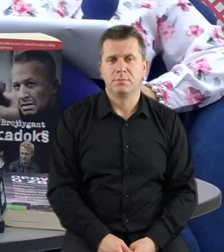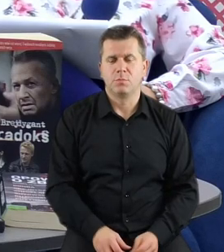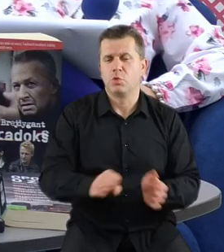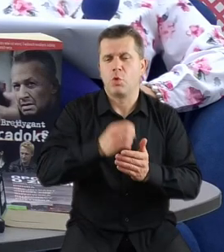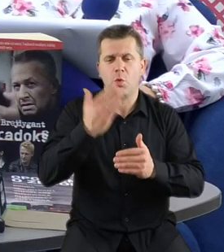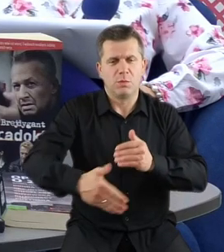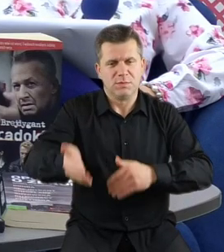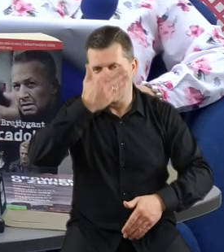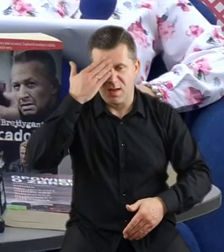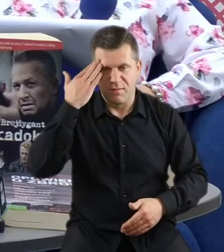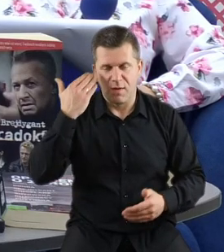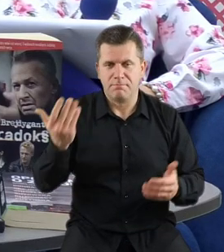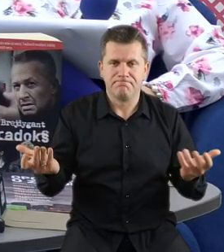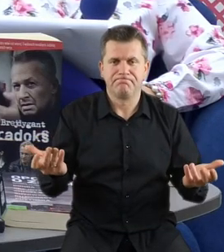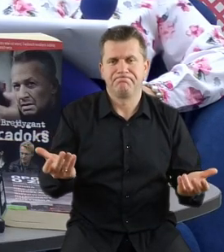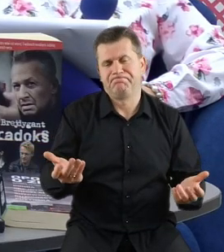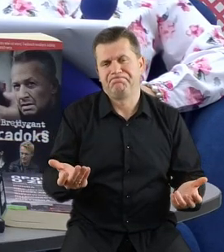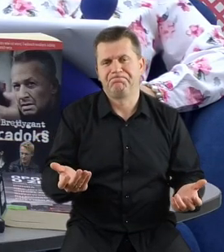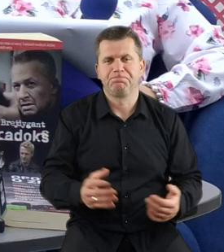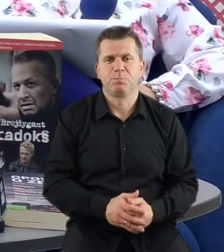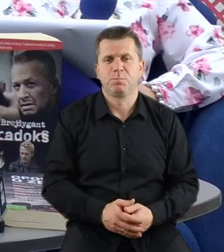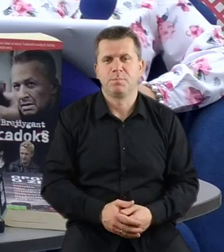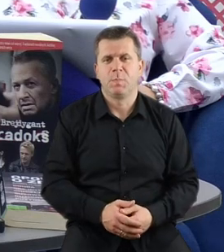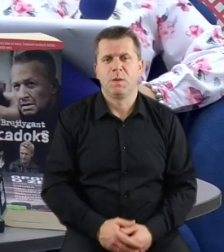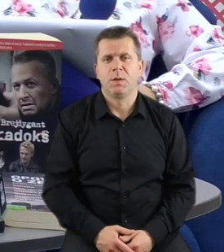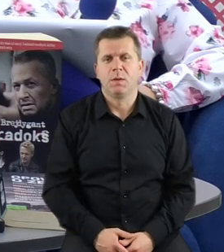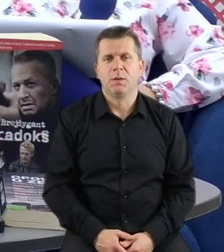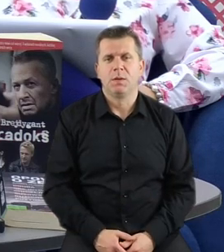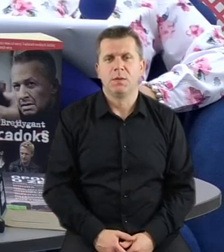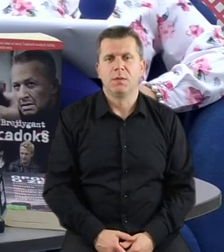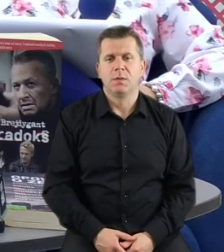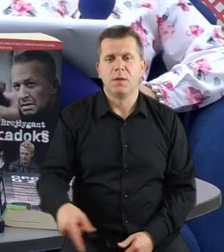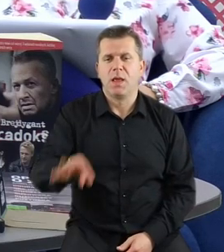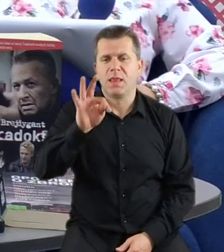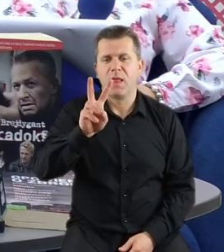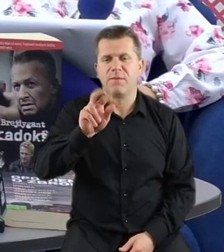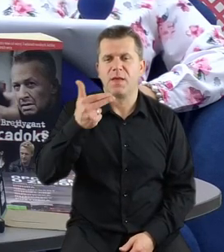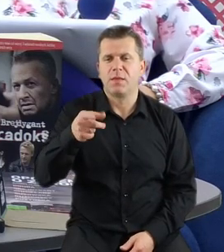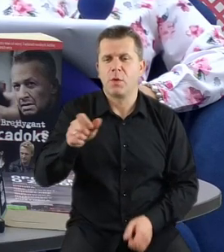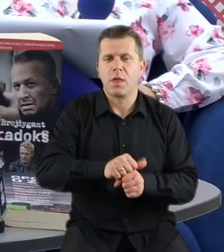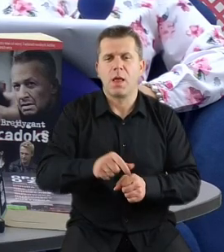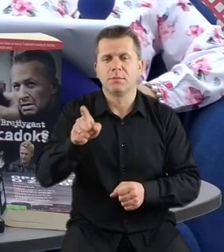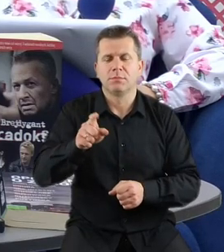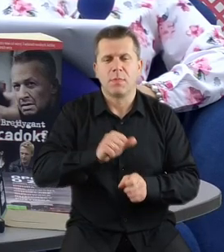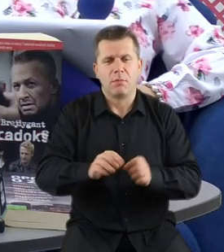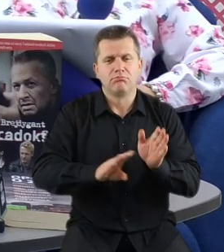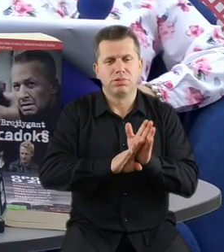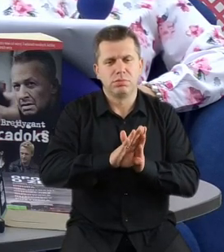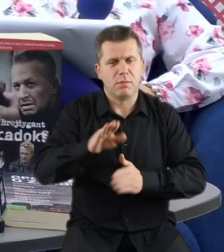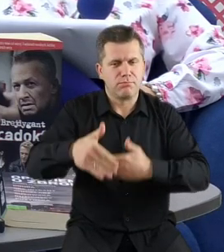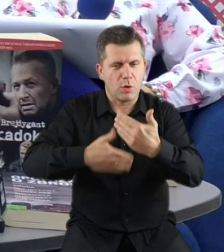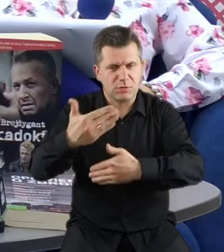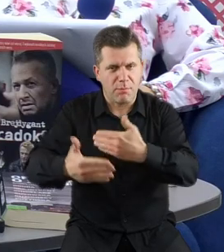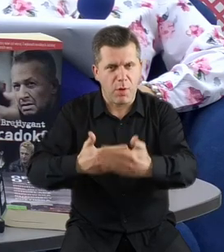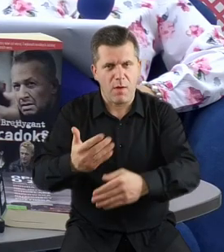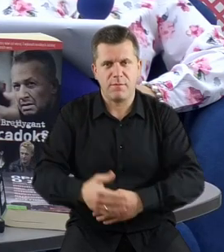Ale tak do końca nie wiem, bo no, umówmy się, no, TVN jest dosyć raczej stacją postępową.